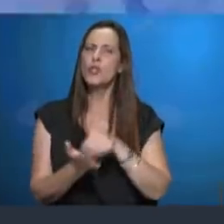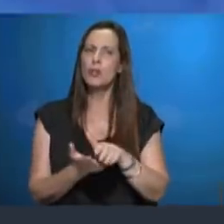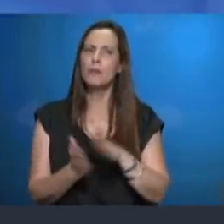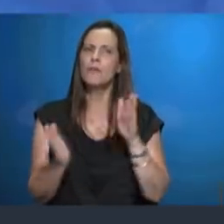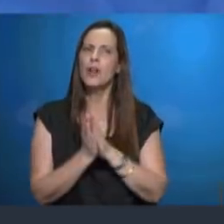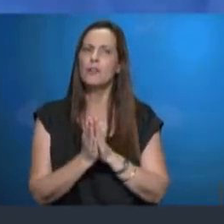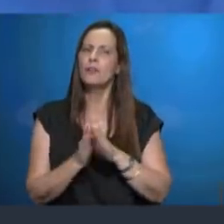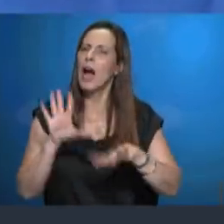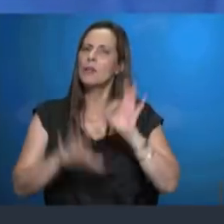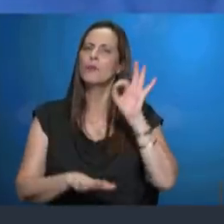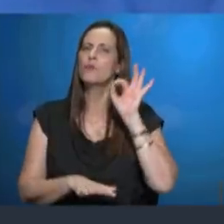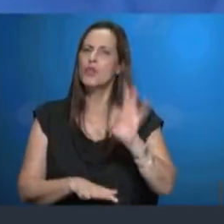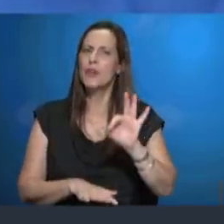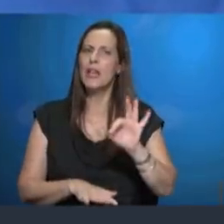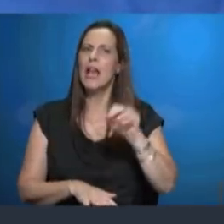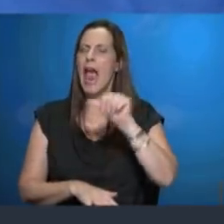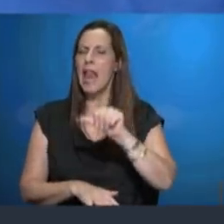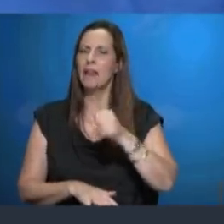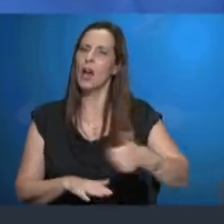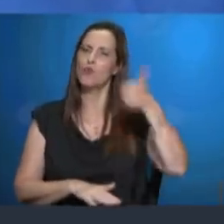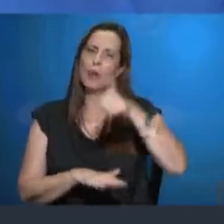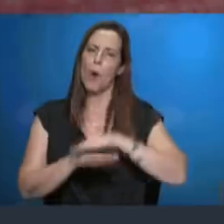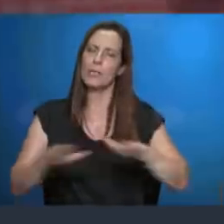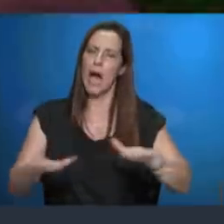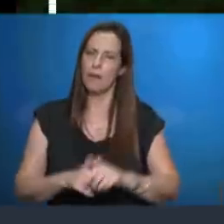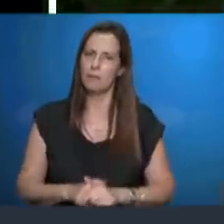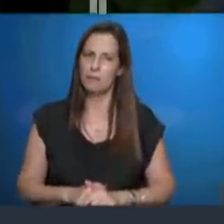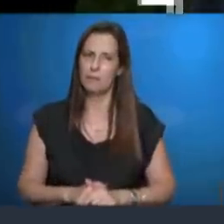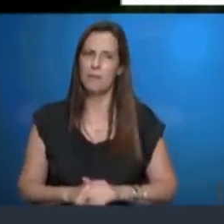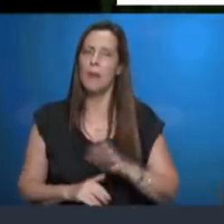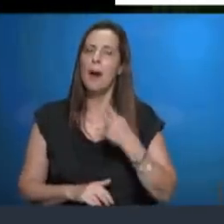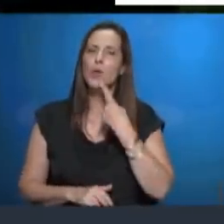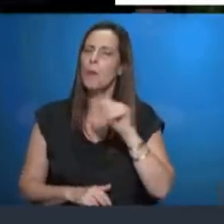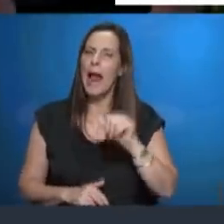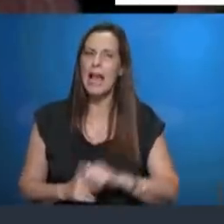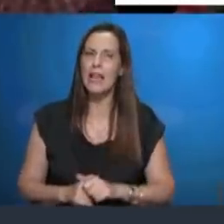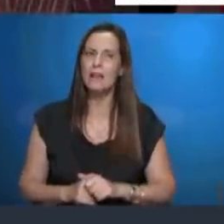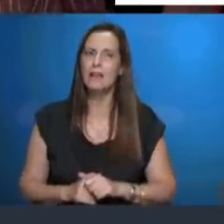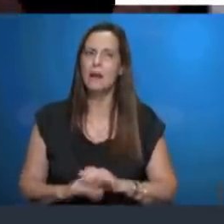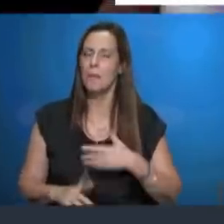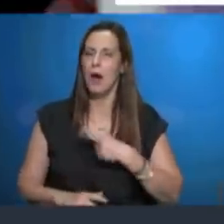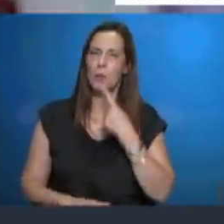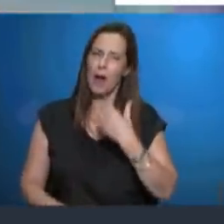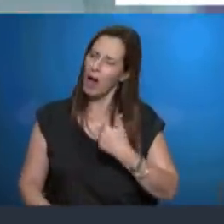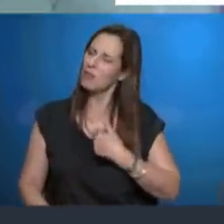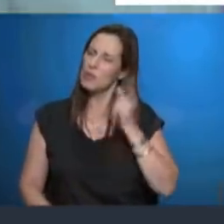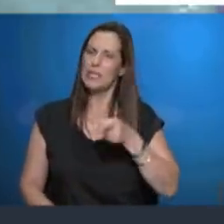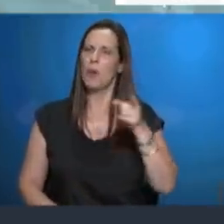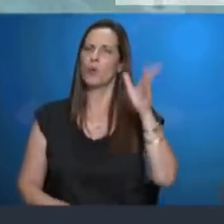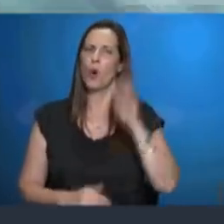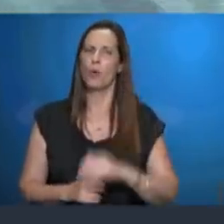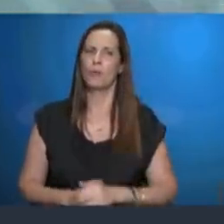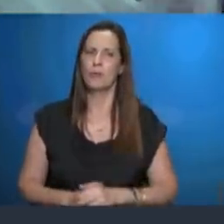מכם, הצביעו עבור אלי לראשות המועצה. מה אתה אומר על אלי? תיכנסו. מה אני אומר? תיכנסו, זה